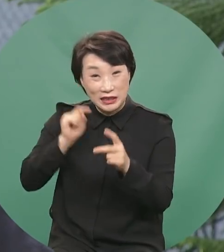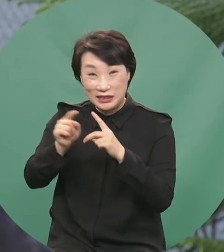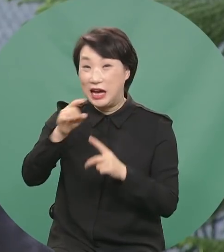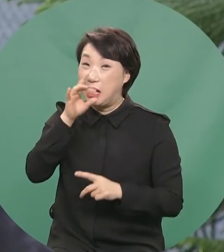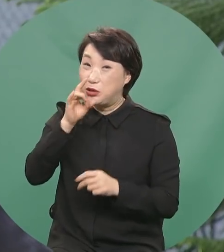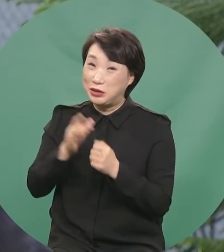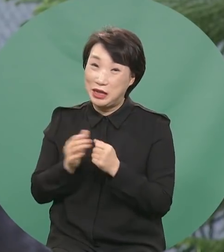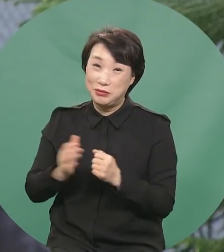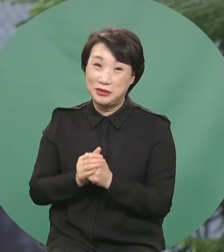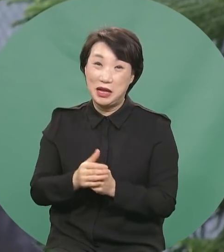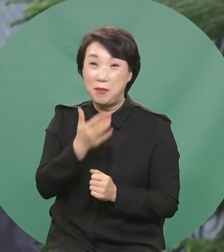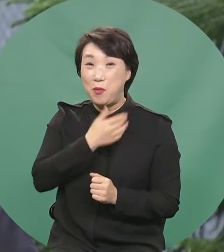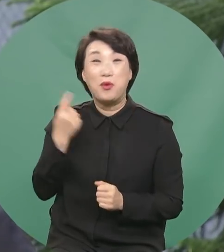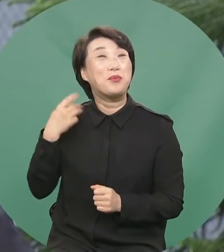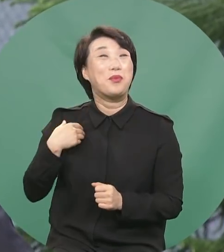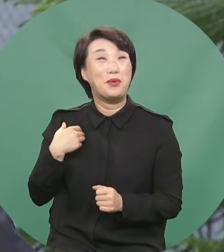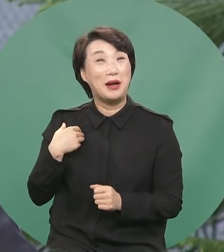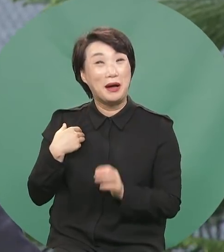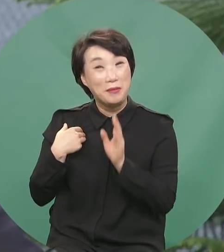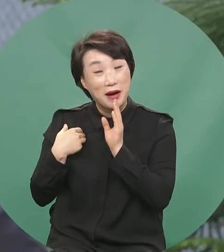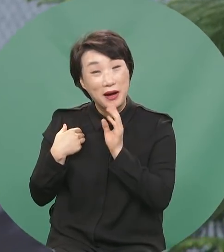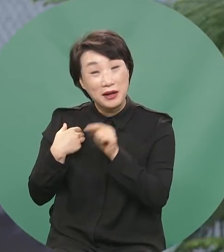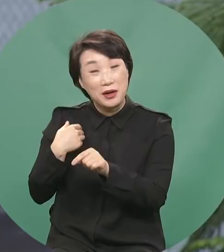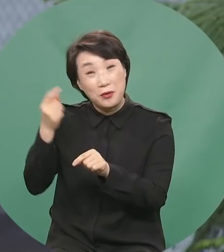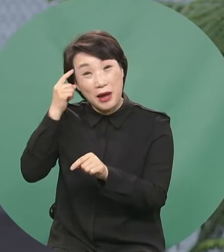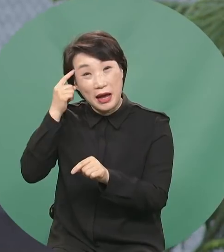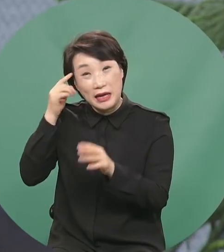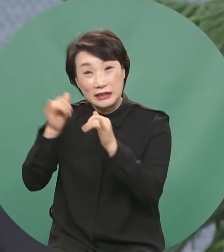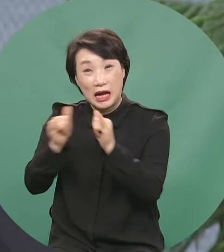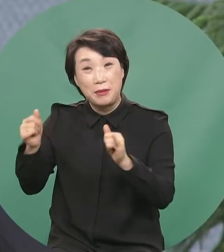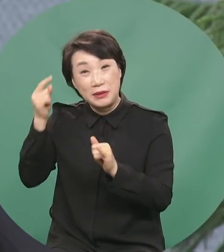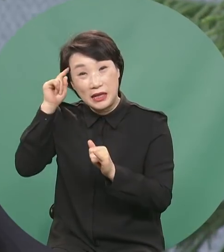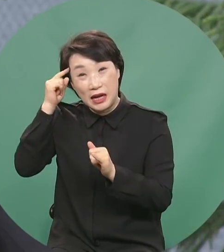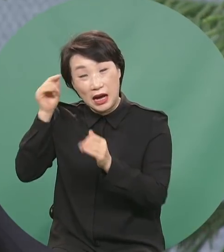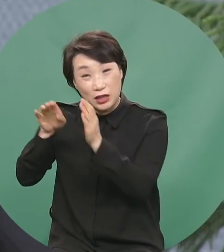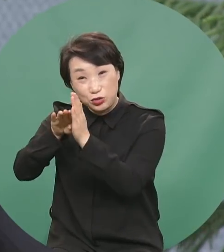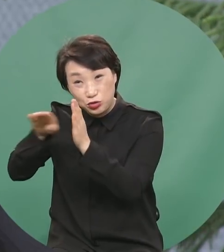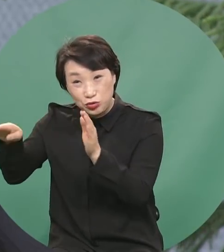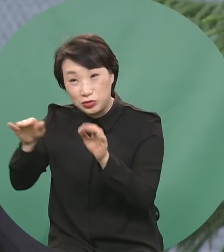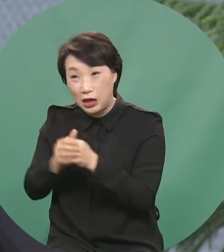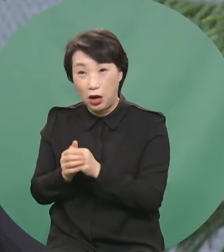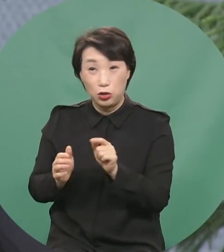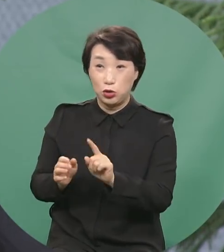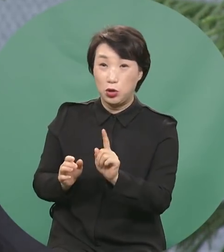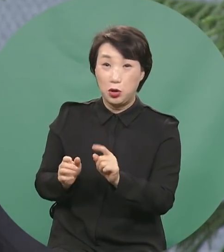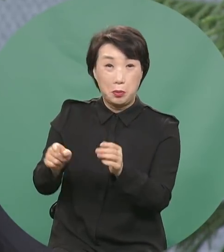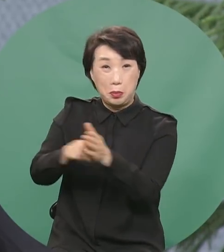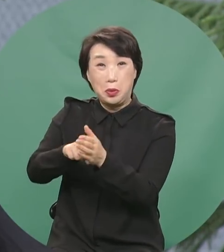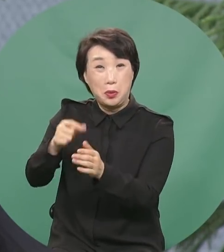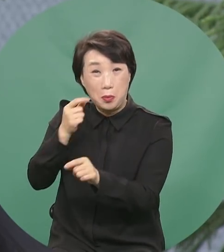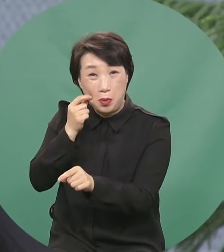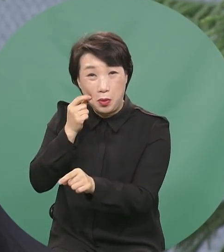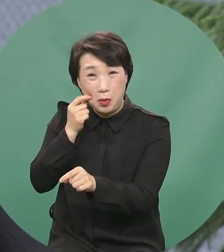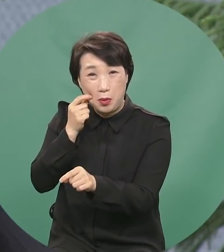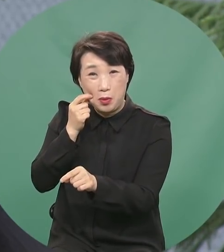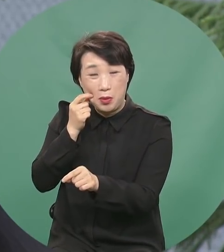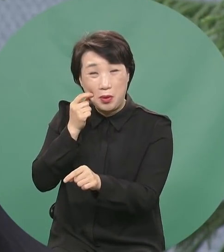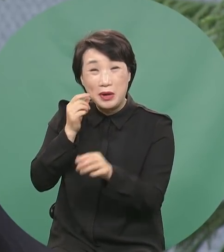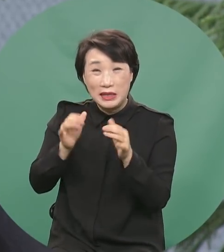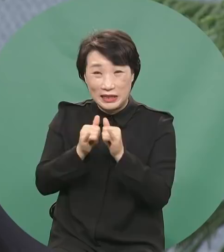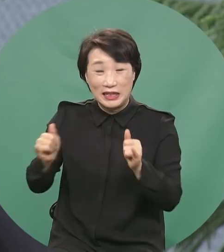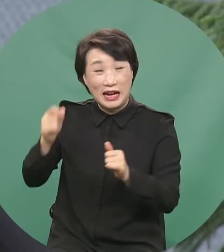않기 때문에. 왜? 사람의 수준에서 이건 수용할 수 없는